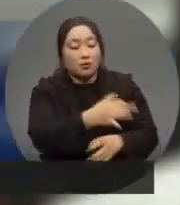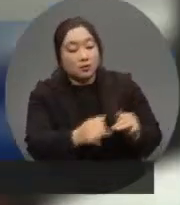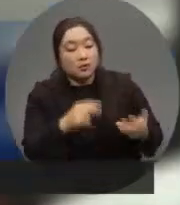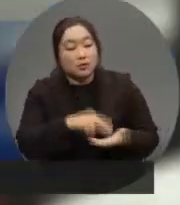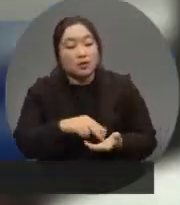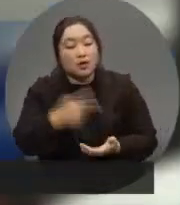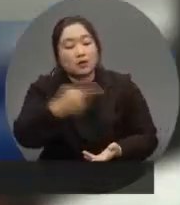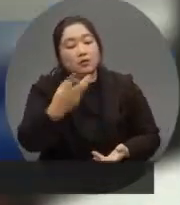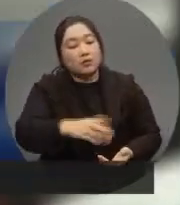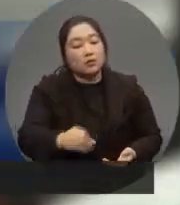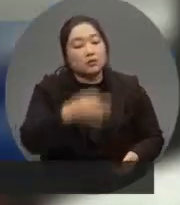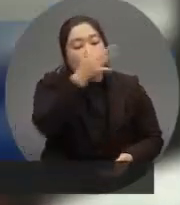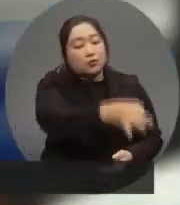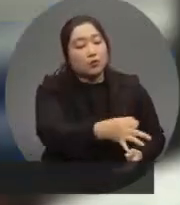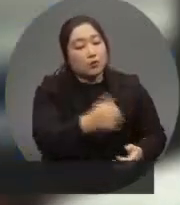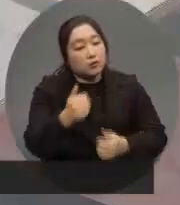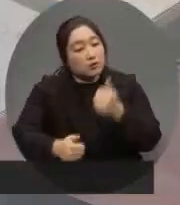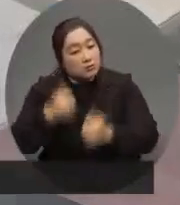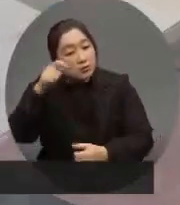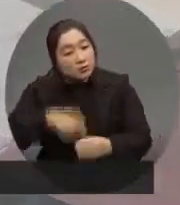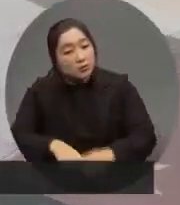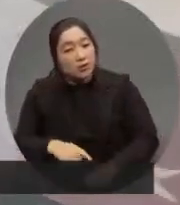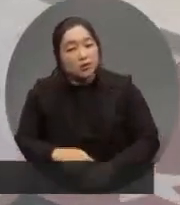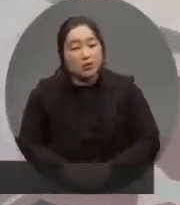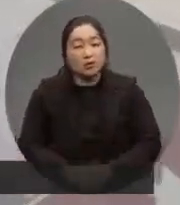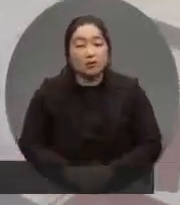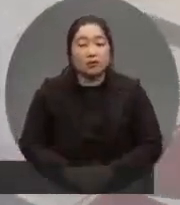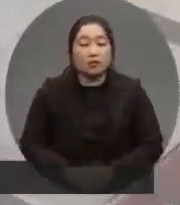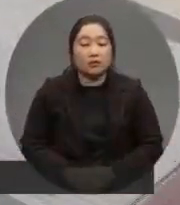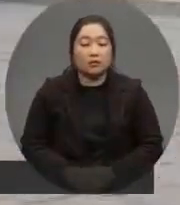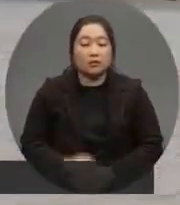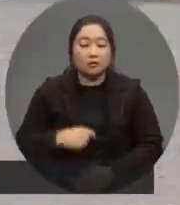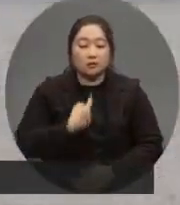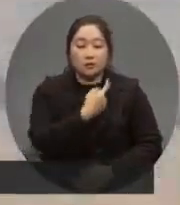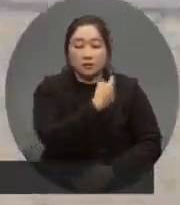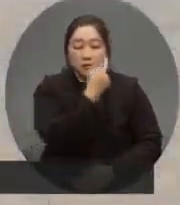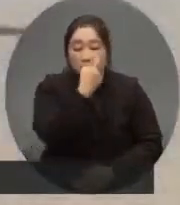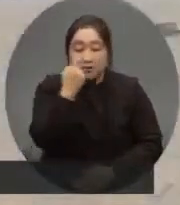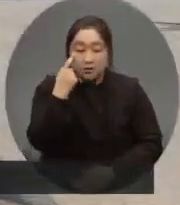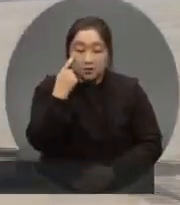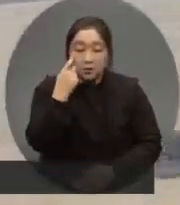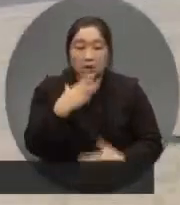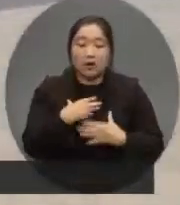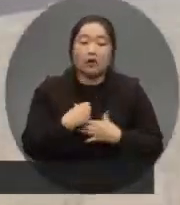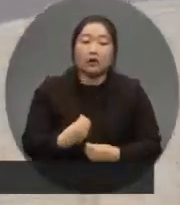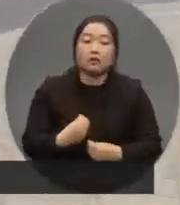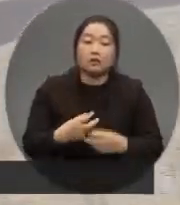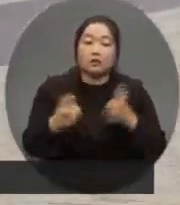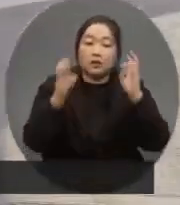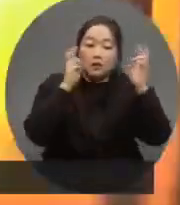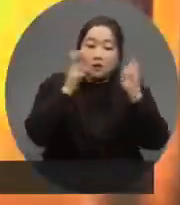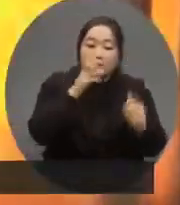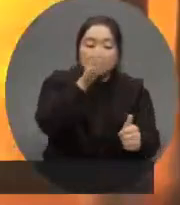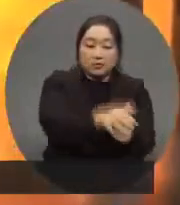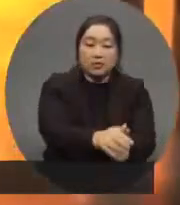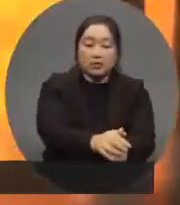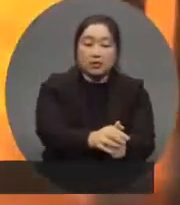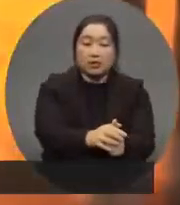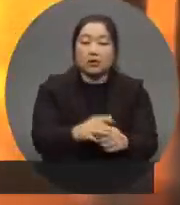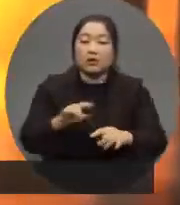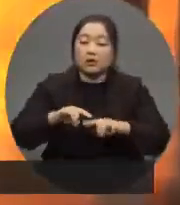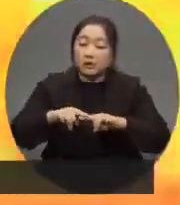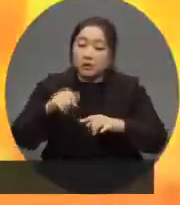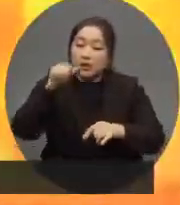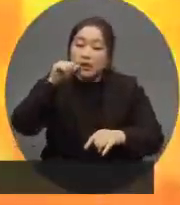주고 사가지고 그럼 실험 용이냐 한편 자기 인증제로 안전성 평가를 제조사에 맡겨두었던 것과 달리 전기차